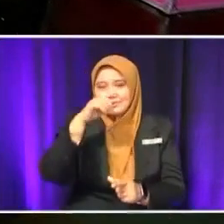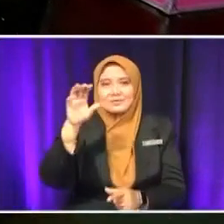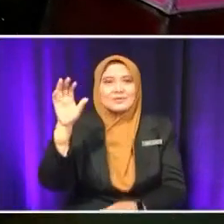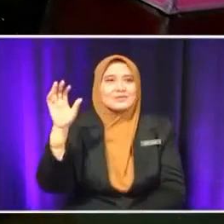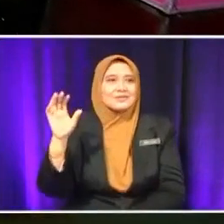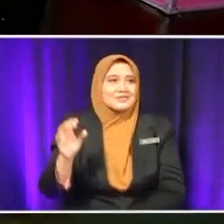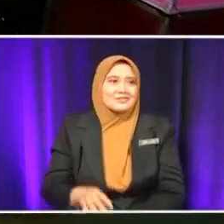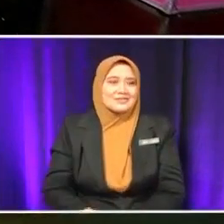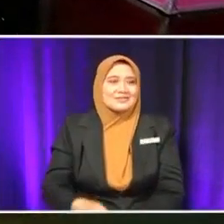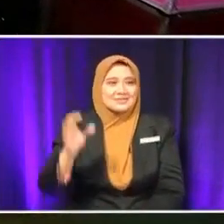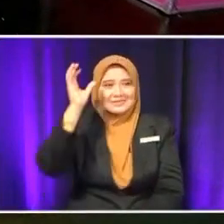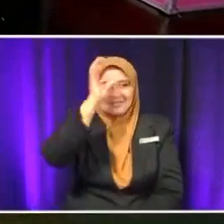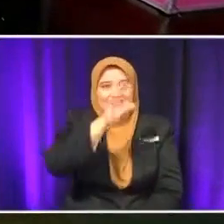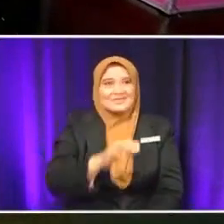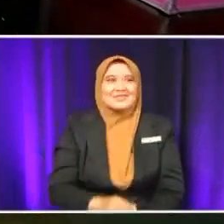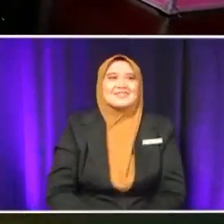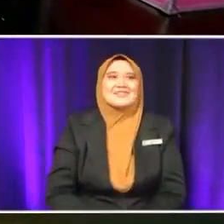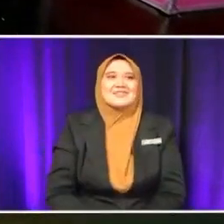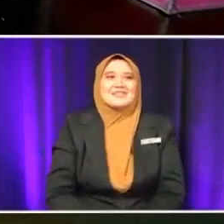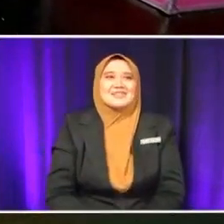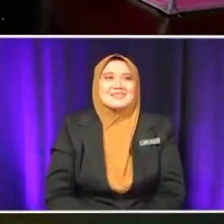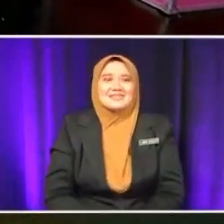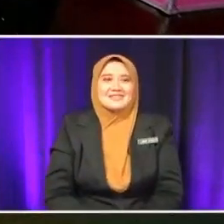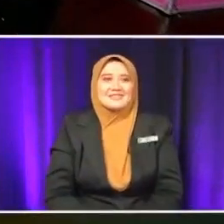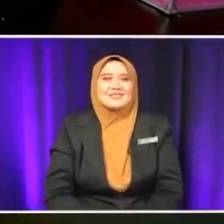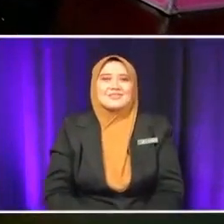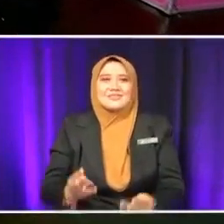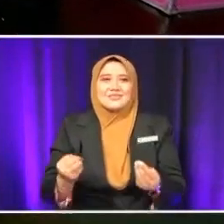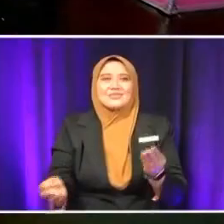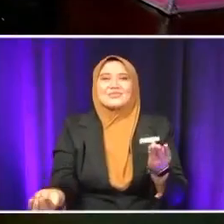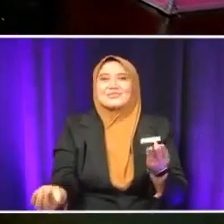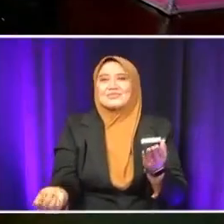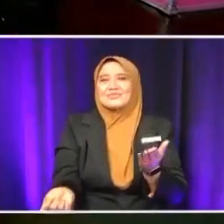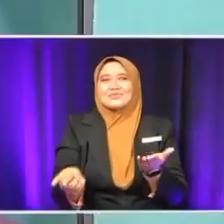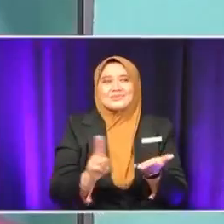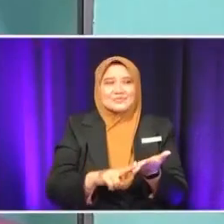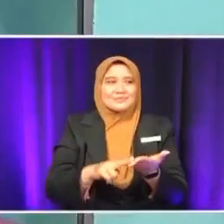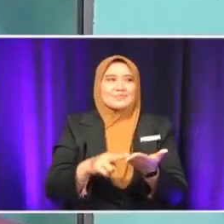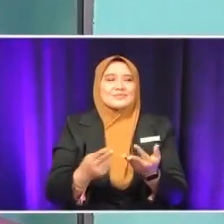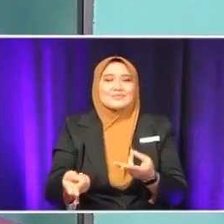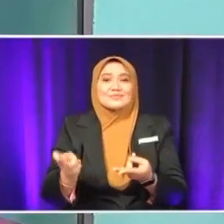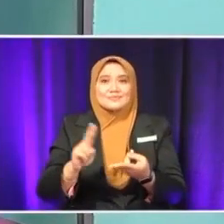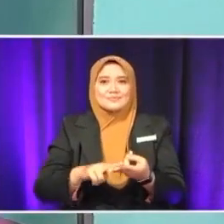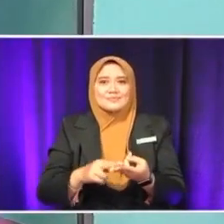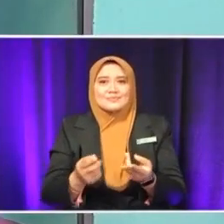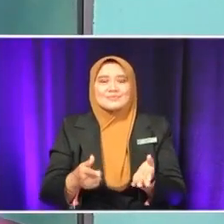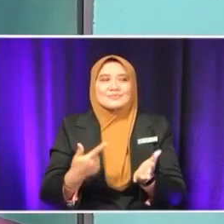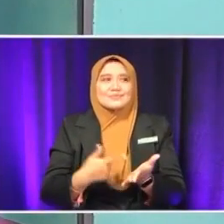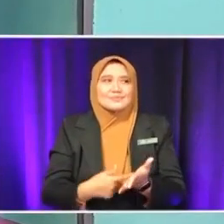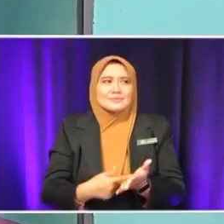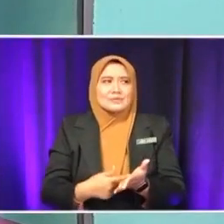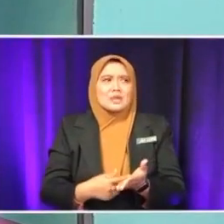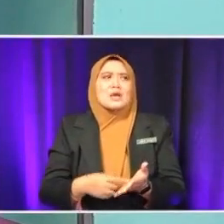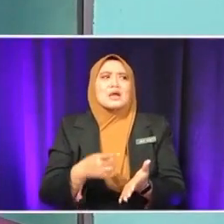dia punya pelekat tinggal sikit, Jadi dia nak juga tambah dia. Baik. Okey. Kita tengok apakah perbandingan di antara